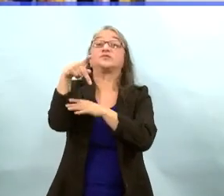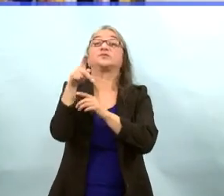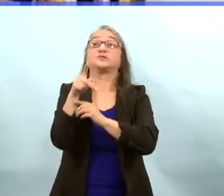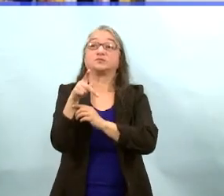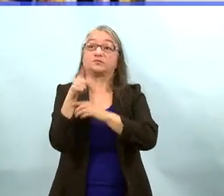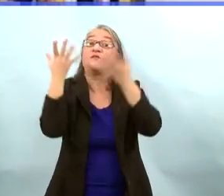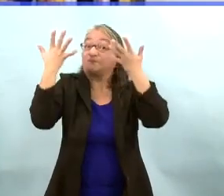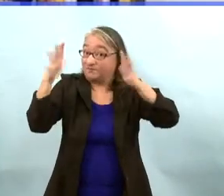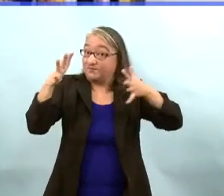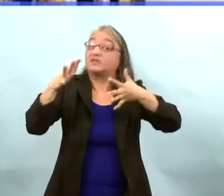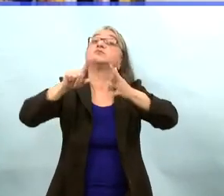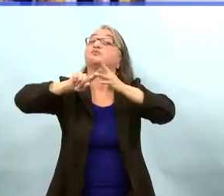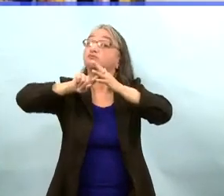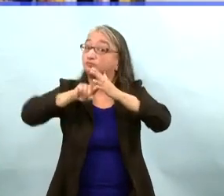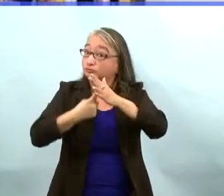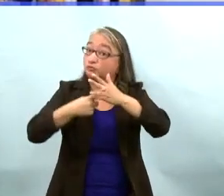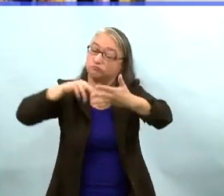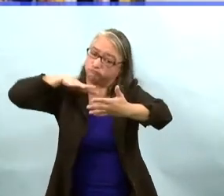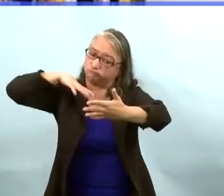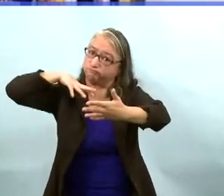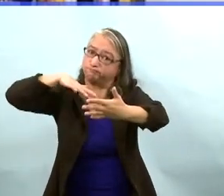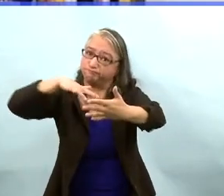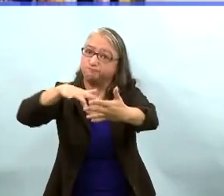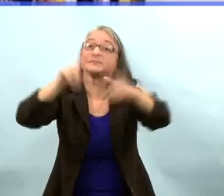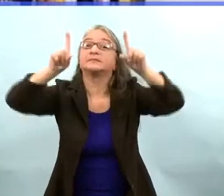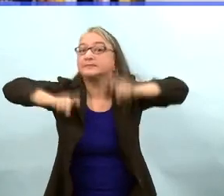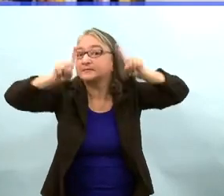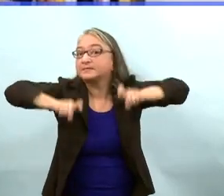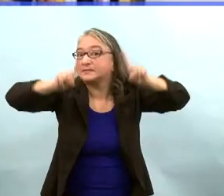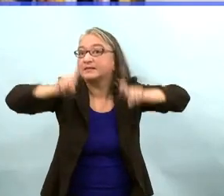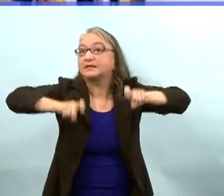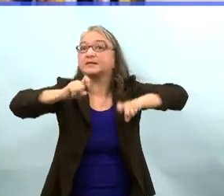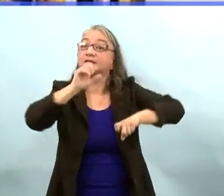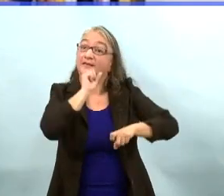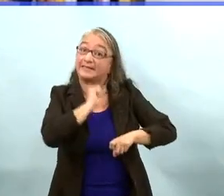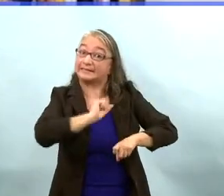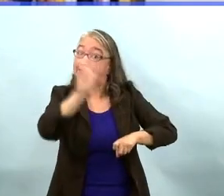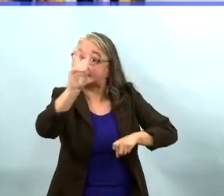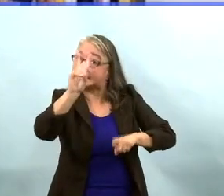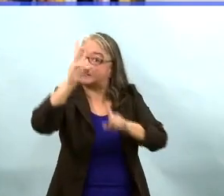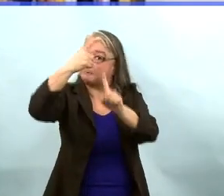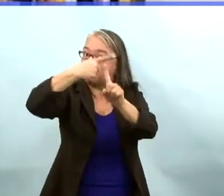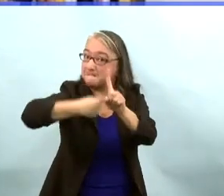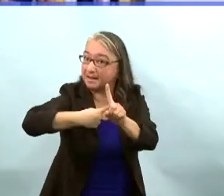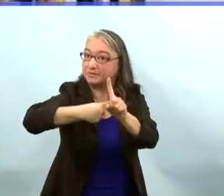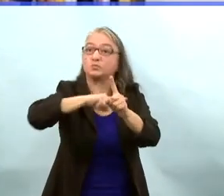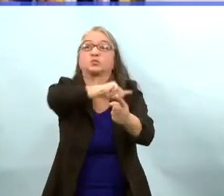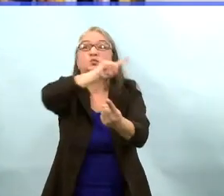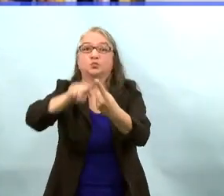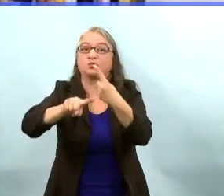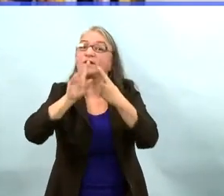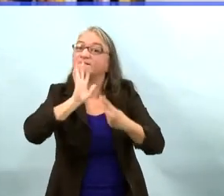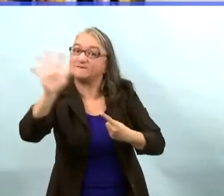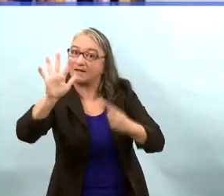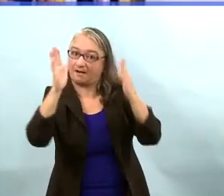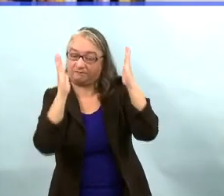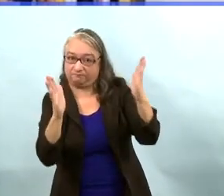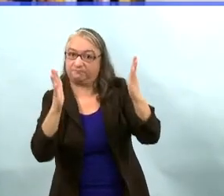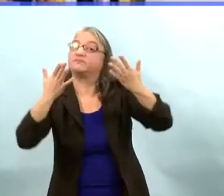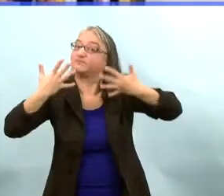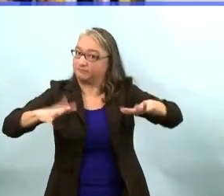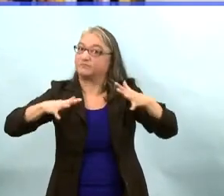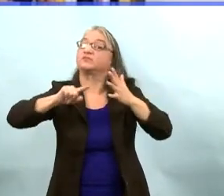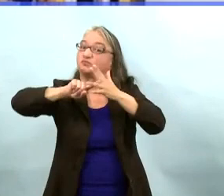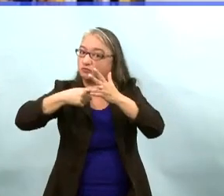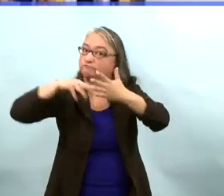les enfants jusqu'à 6 mois d'âge. Alors, on ne sait pas exactement quand ça va être terminé, quand ça va être soumis pour approbation à Santé Canada, mais